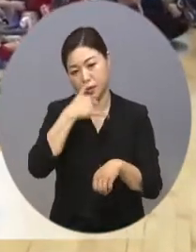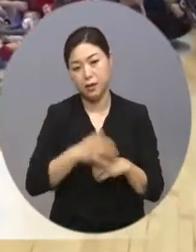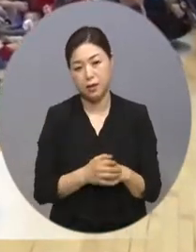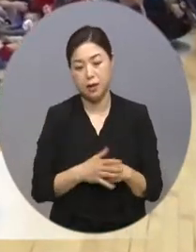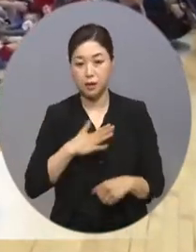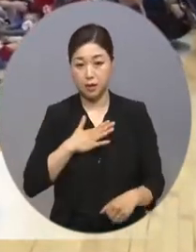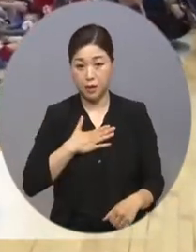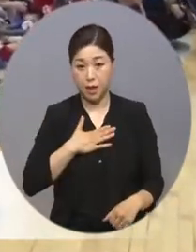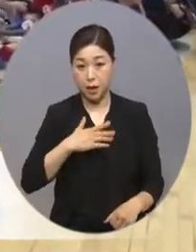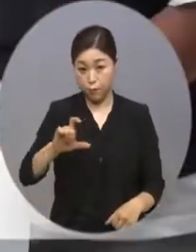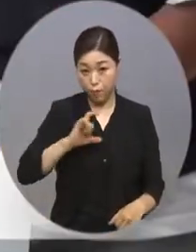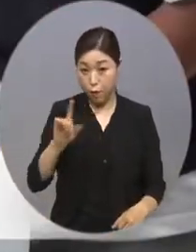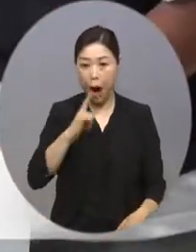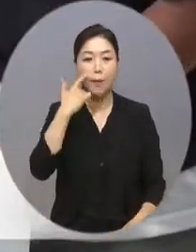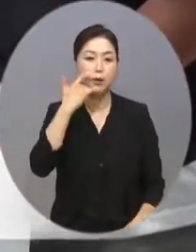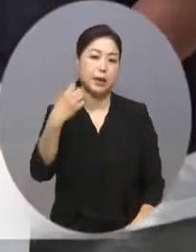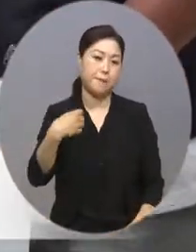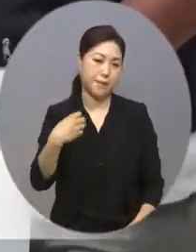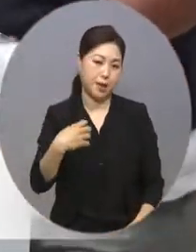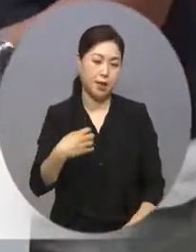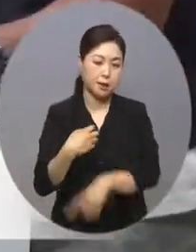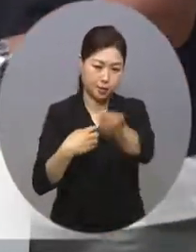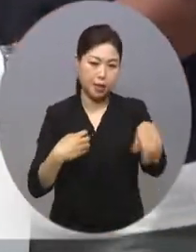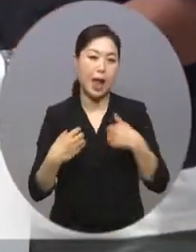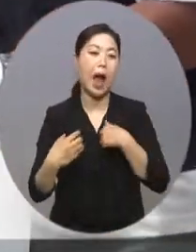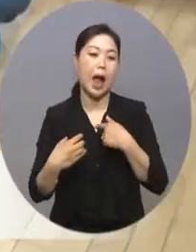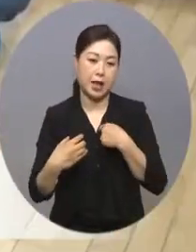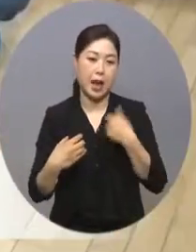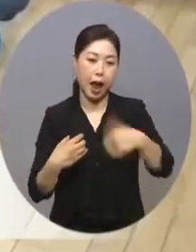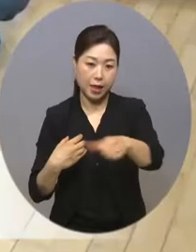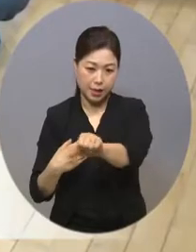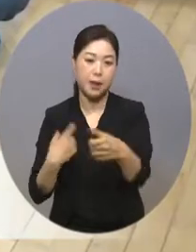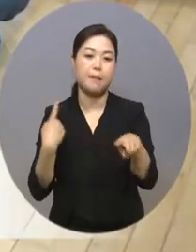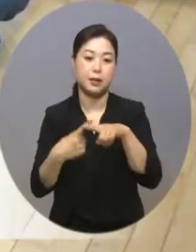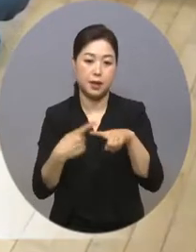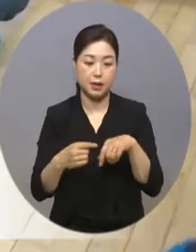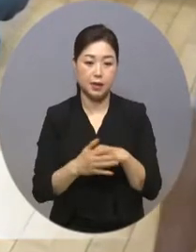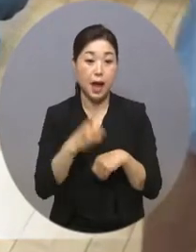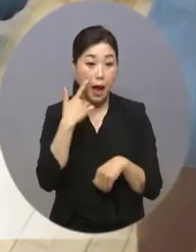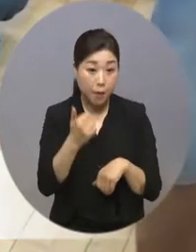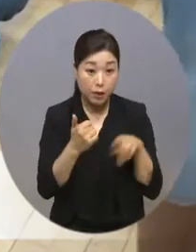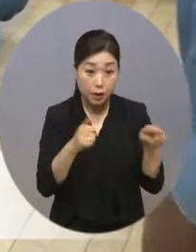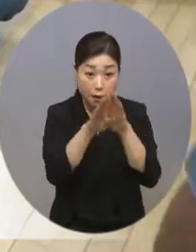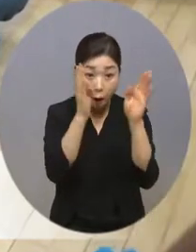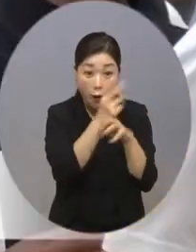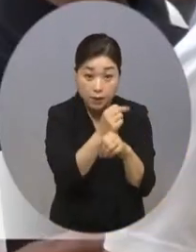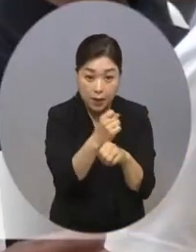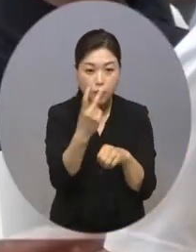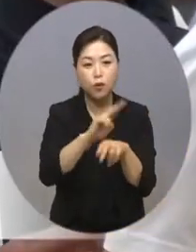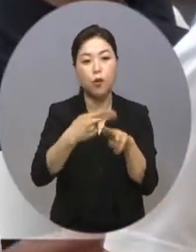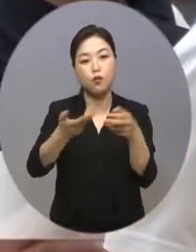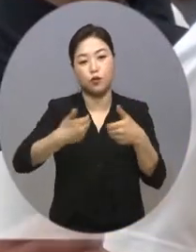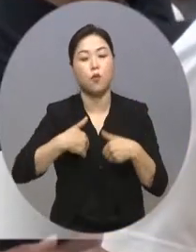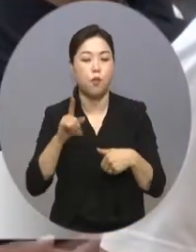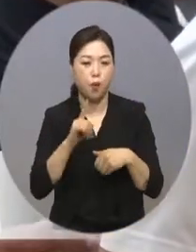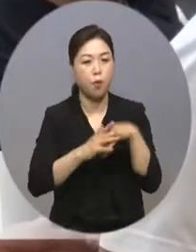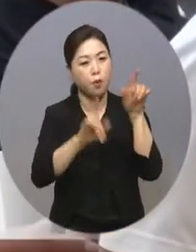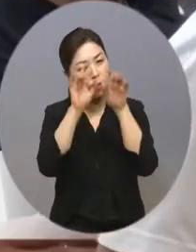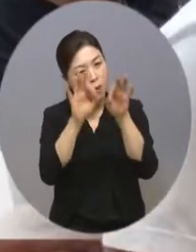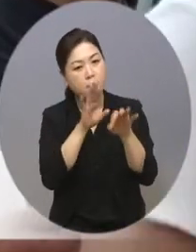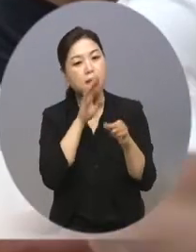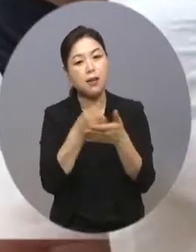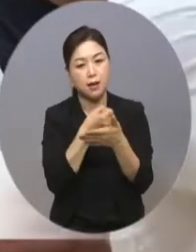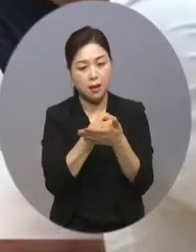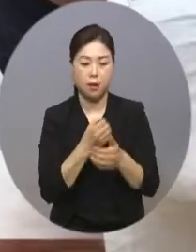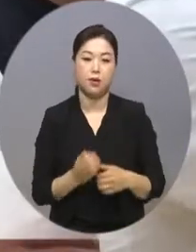아버지라고 그러거든요. 이거 전부 다 제 아들들입니다. 쟤네들이 다. 아버지, 네, 아버지 언제 해요? 선물 뭐 주어요? 참 안타깝습니다.